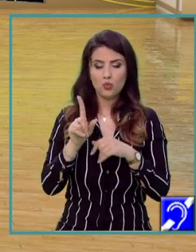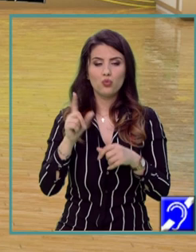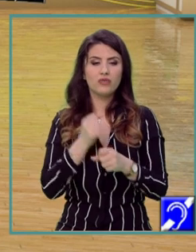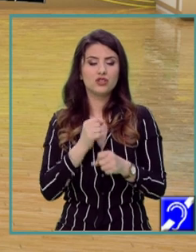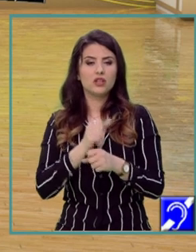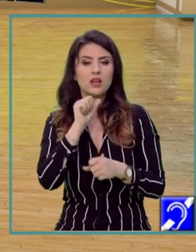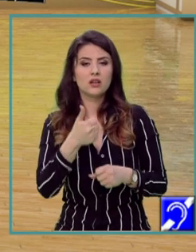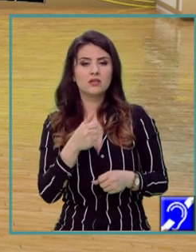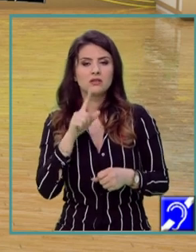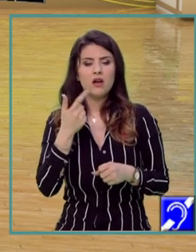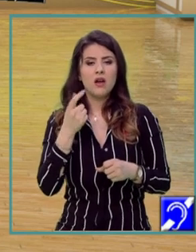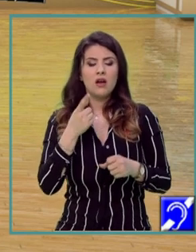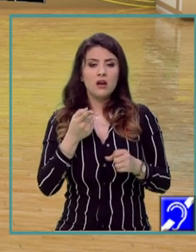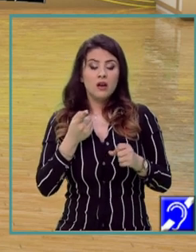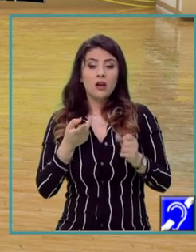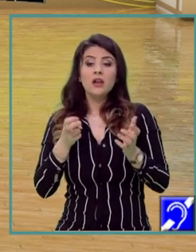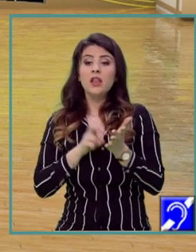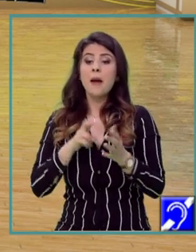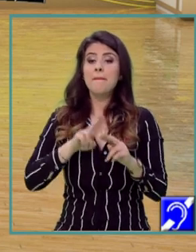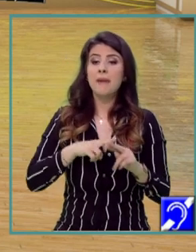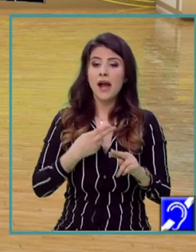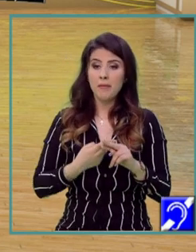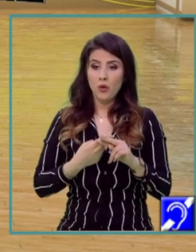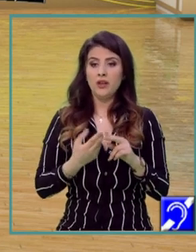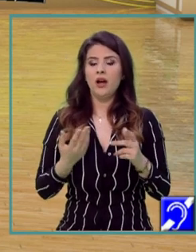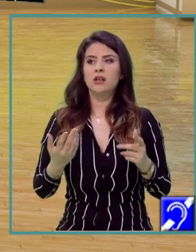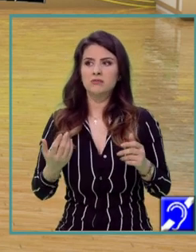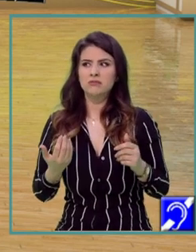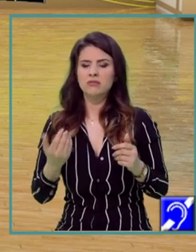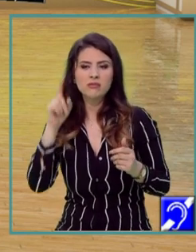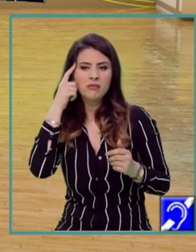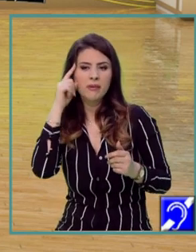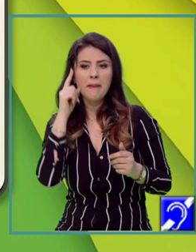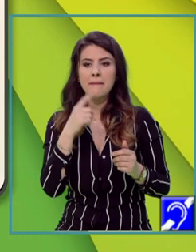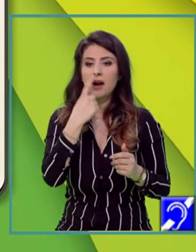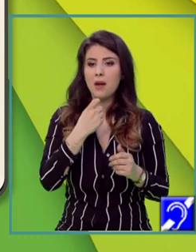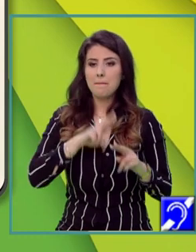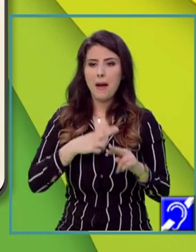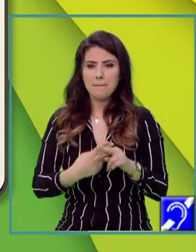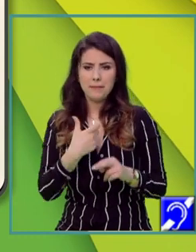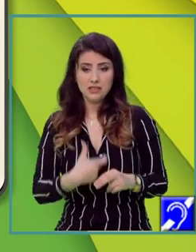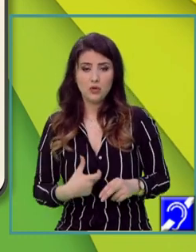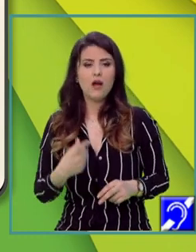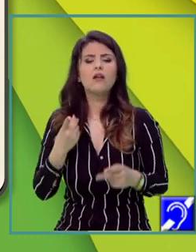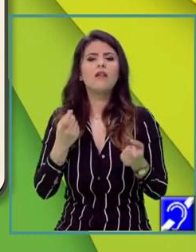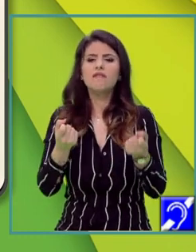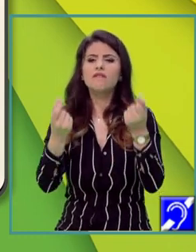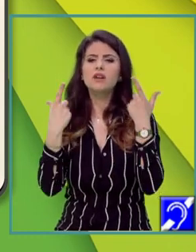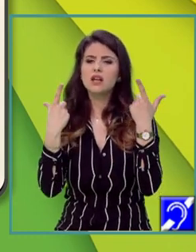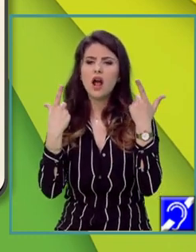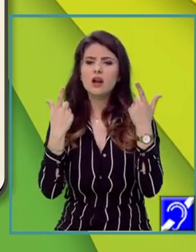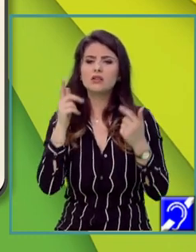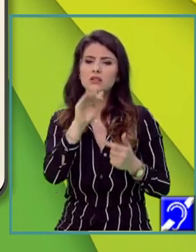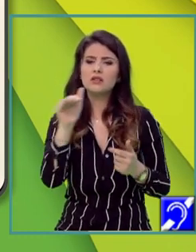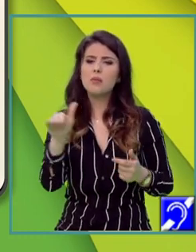îi trezească și mai multe întrebări personale în concluzie finalul copii vă